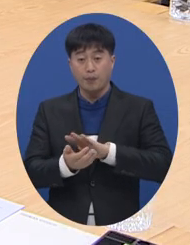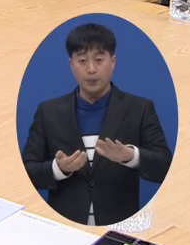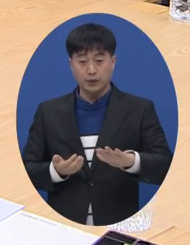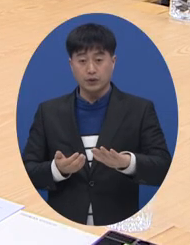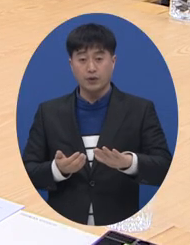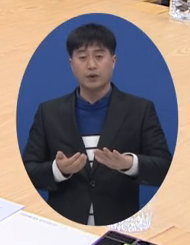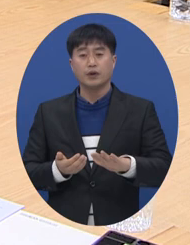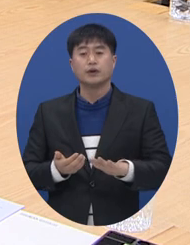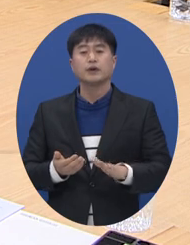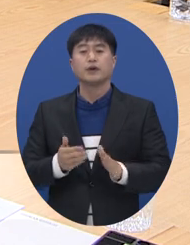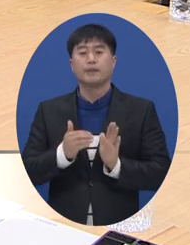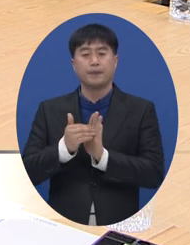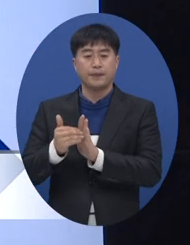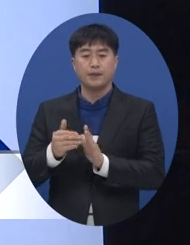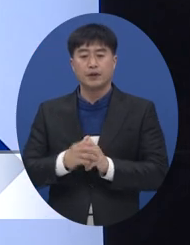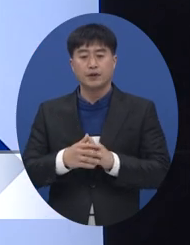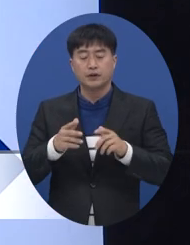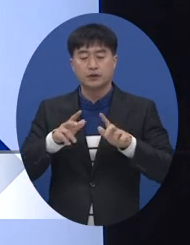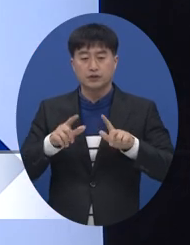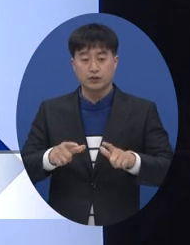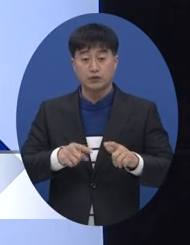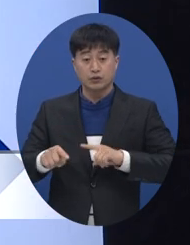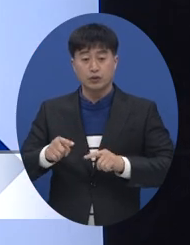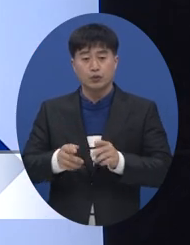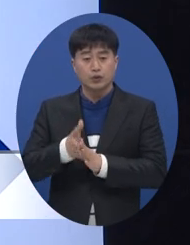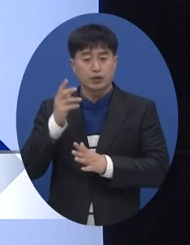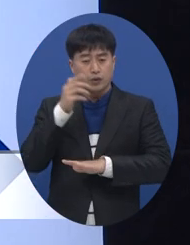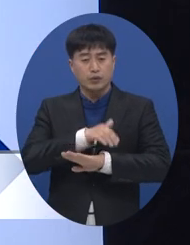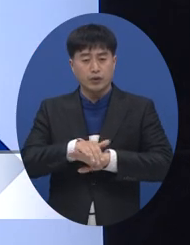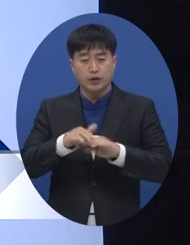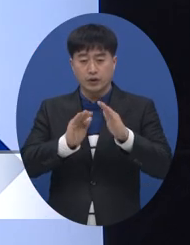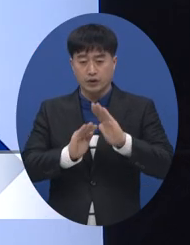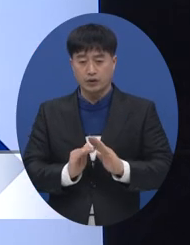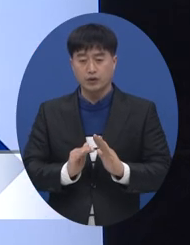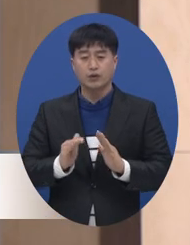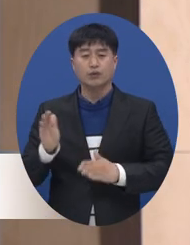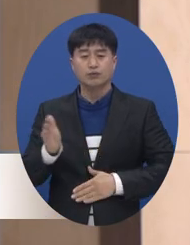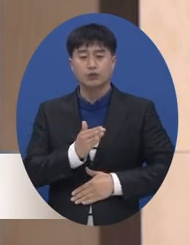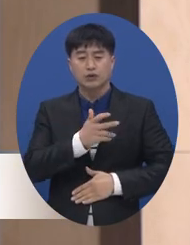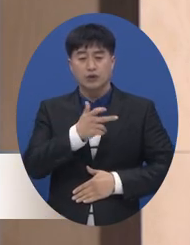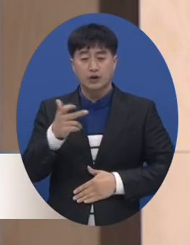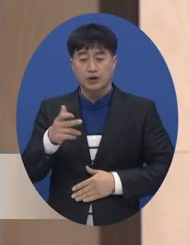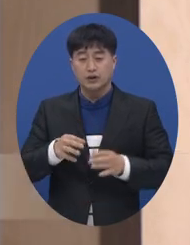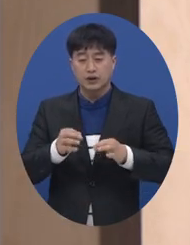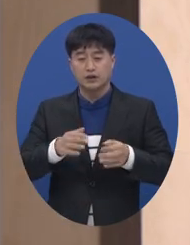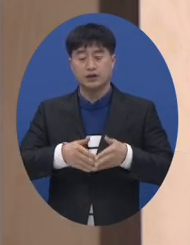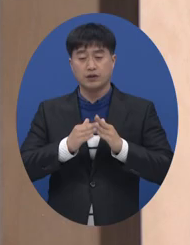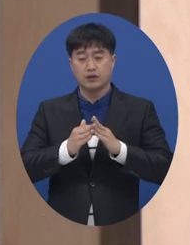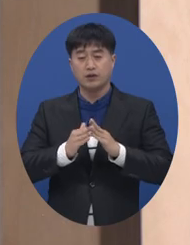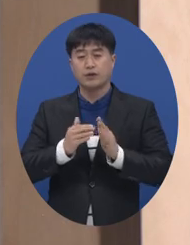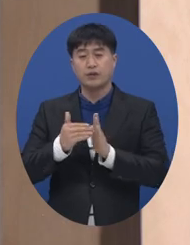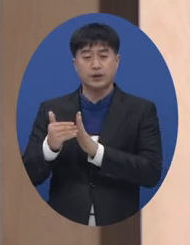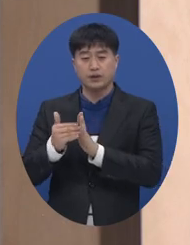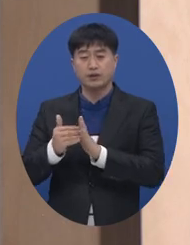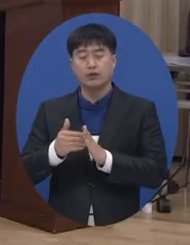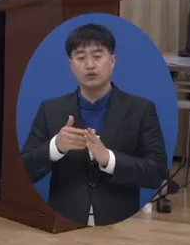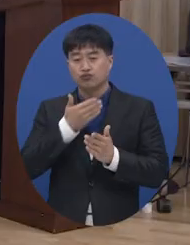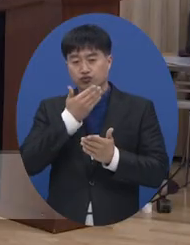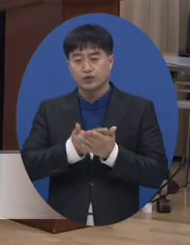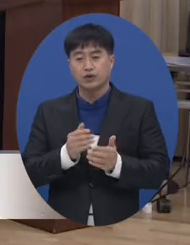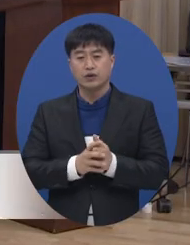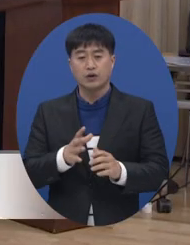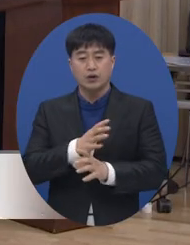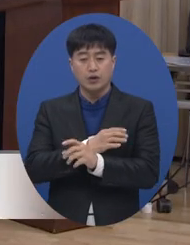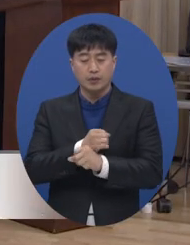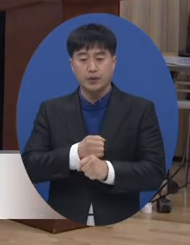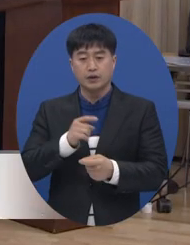뜻입니다. 지자체가 도시계획 단계부터 용도 지역 내 대규모 점포의 입지를 제한하는 게 주요 골자입니다. 협약에 따라